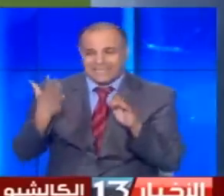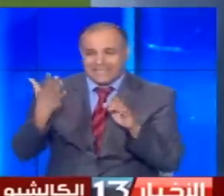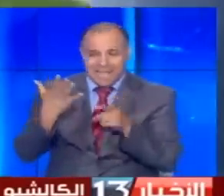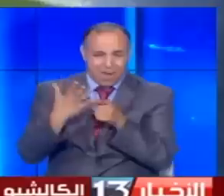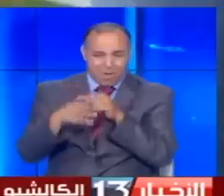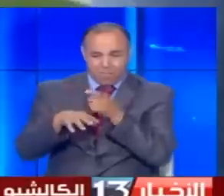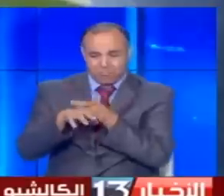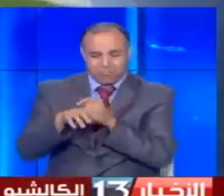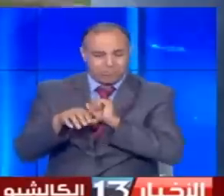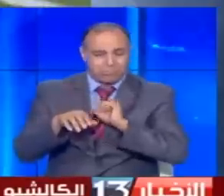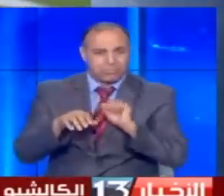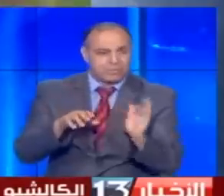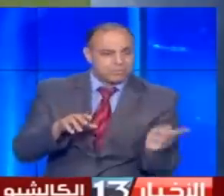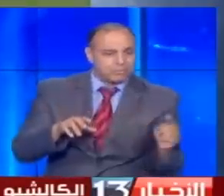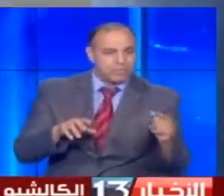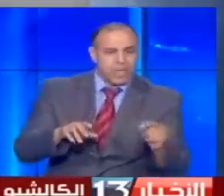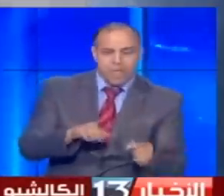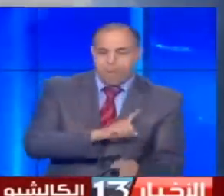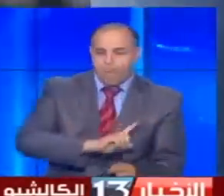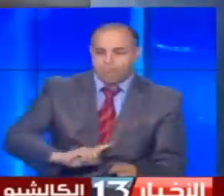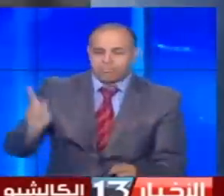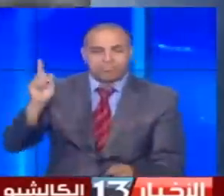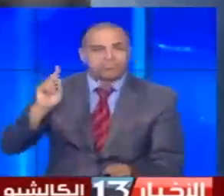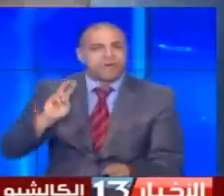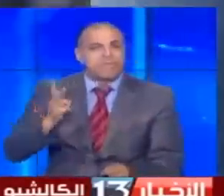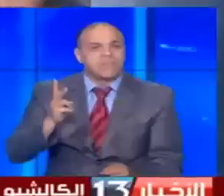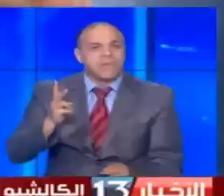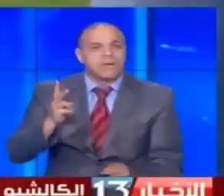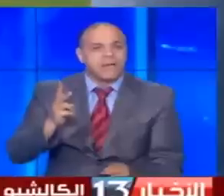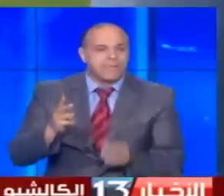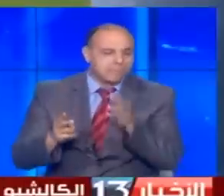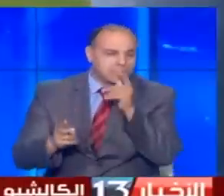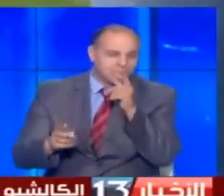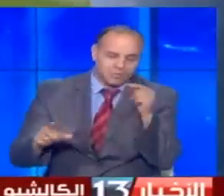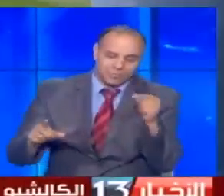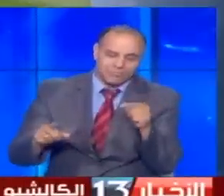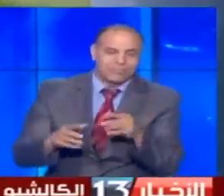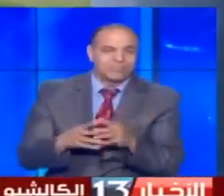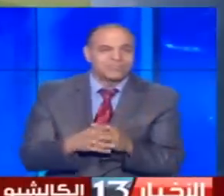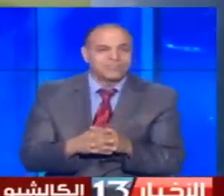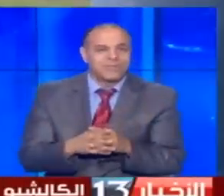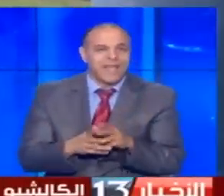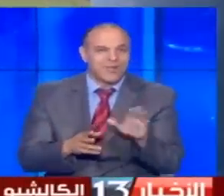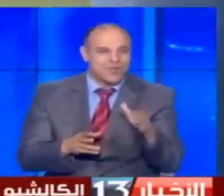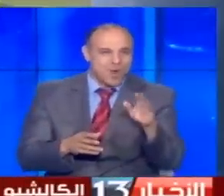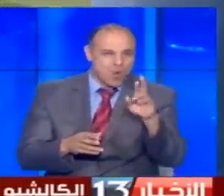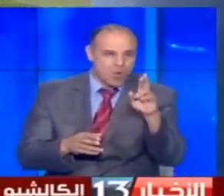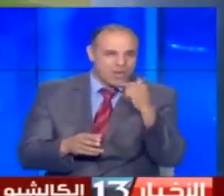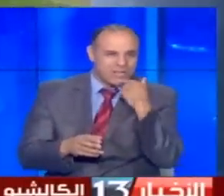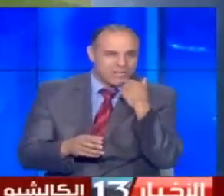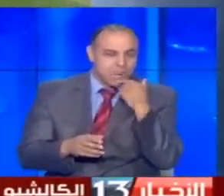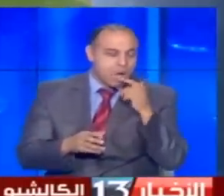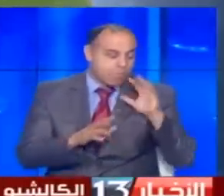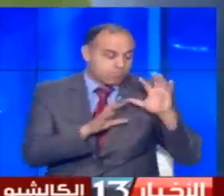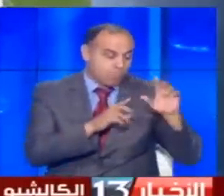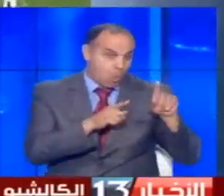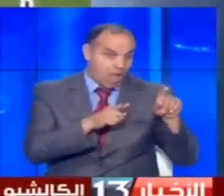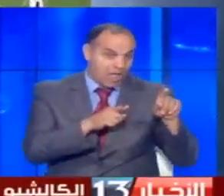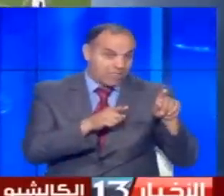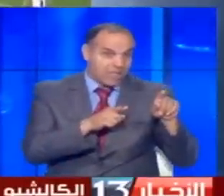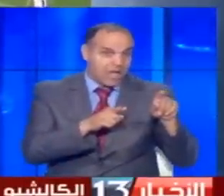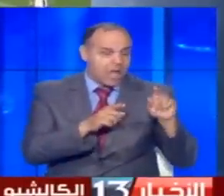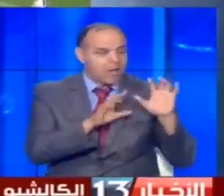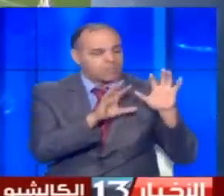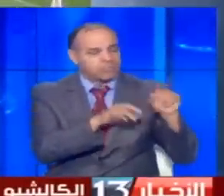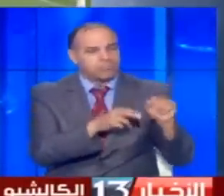اثر تمريره من كردستان الرادع الذي عجز هذه المره عن التهديف تالق الحارس البولوني ان